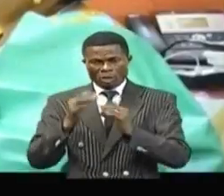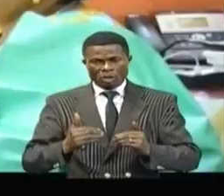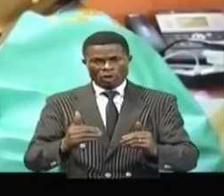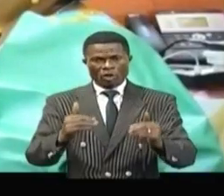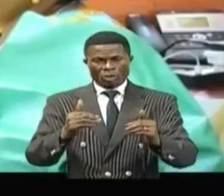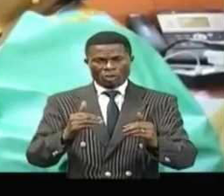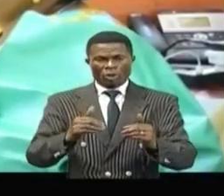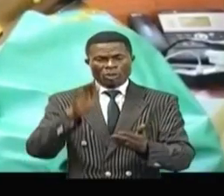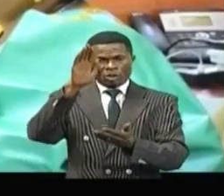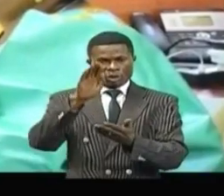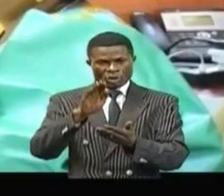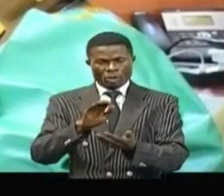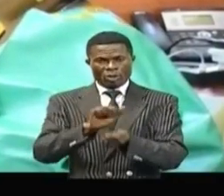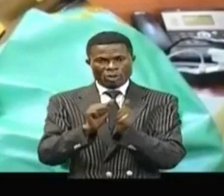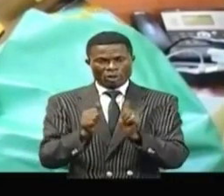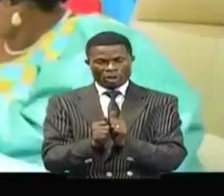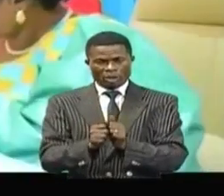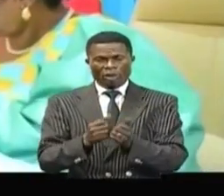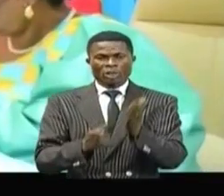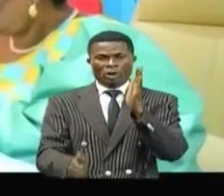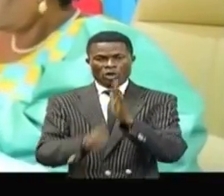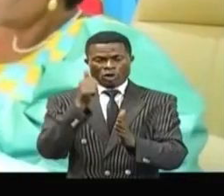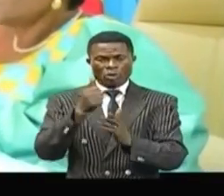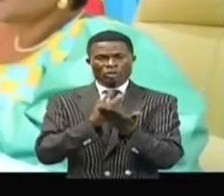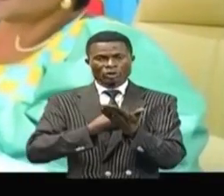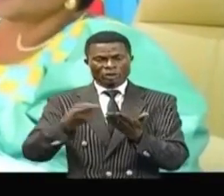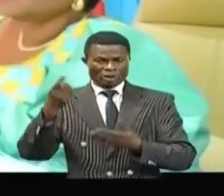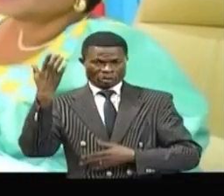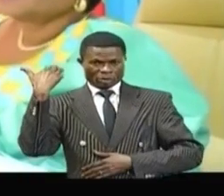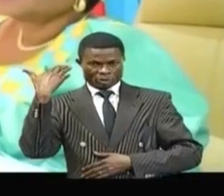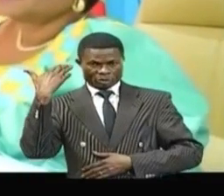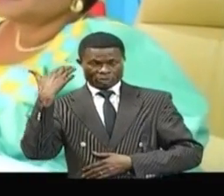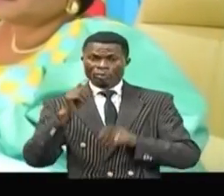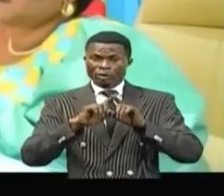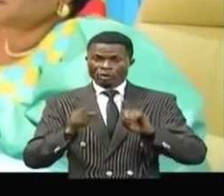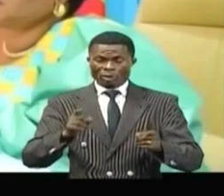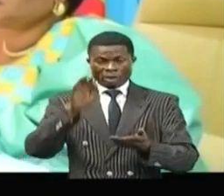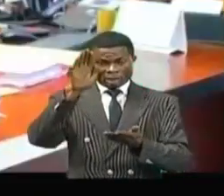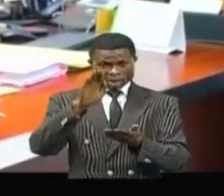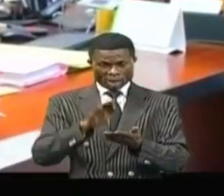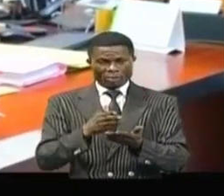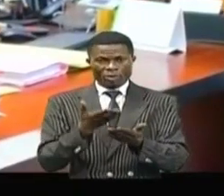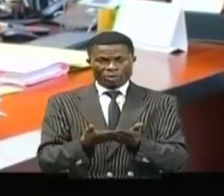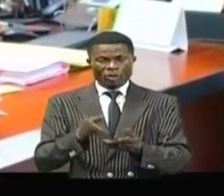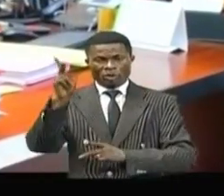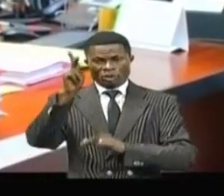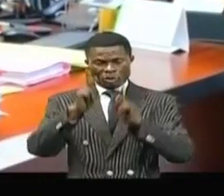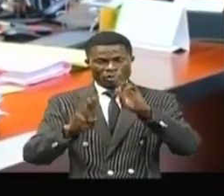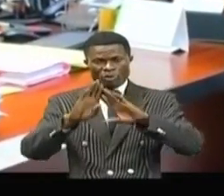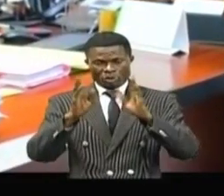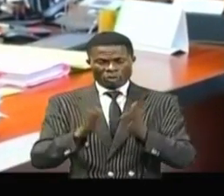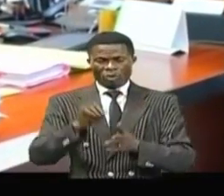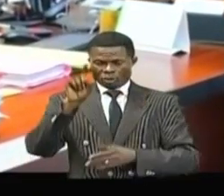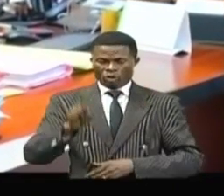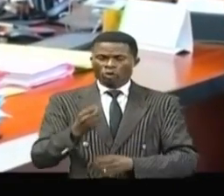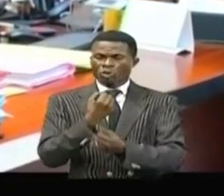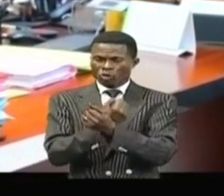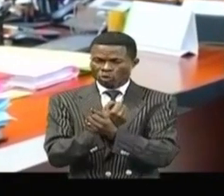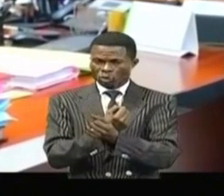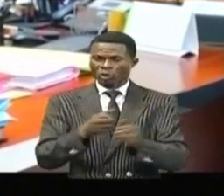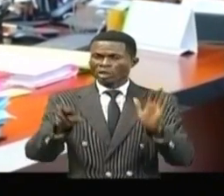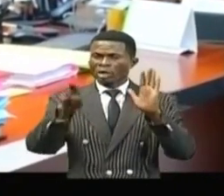diminution de cas depuis 11 semaines consécutives. Malgré cette baisse, La population est appelée à faire preuve